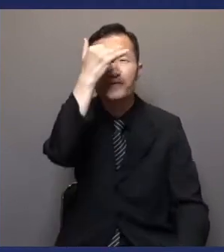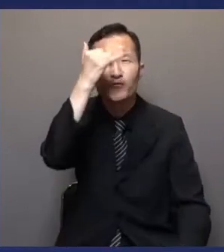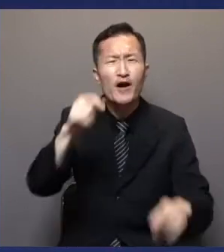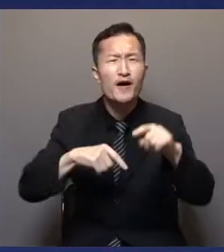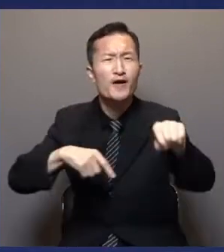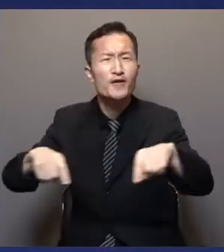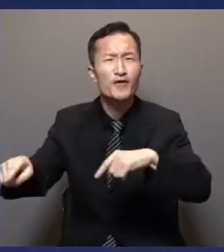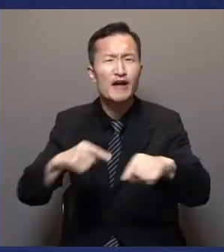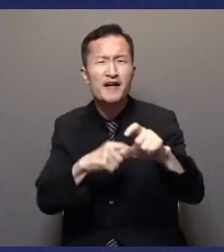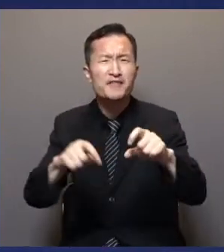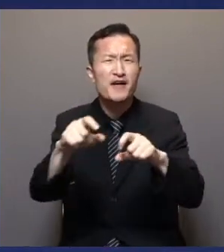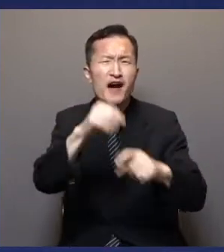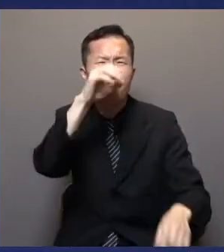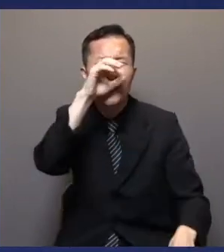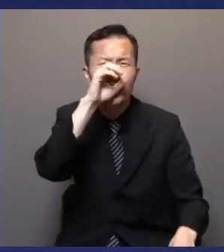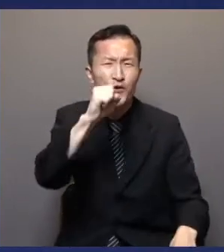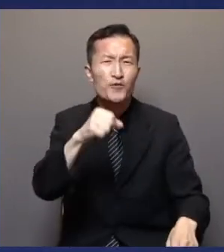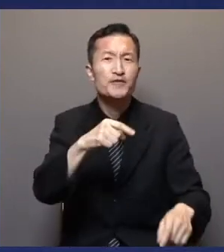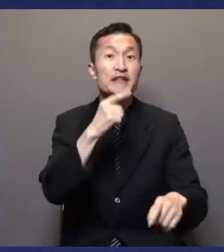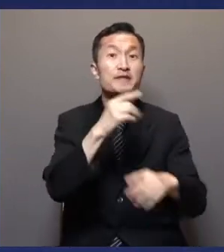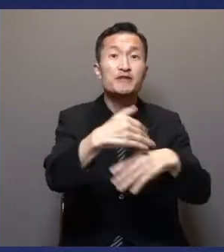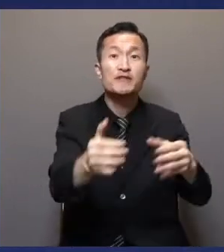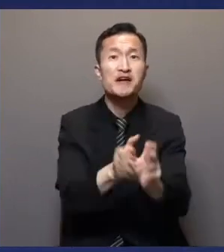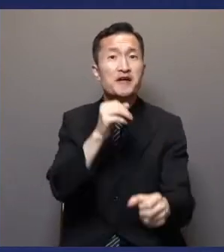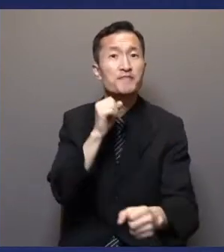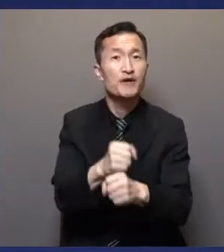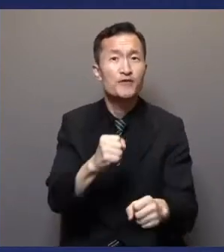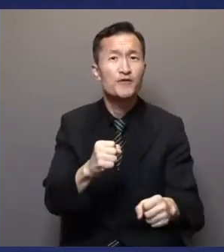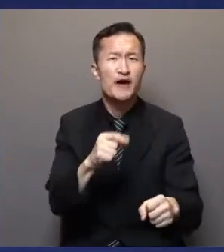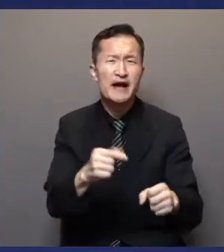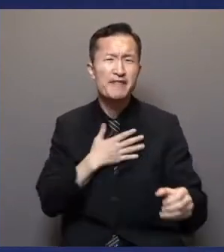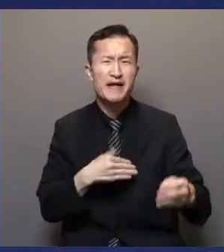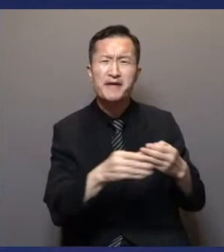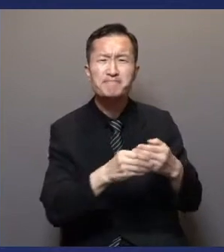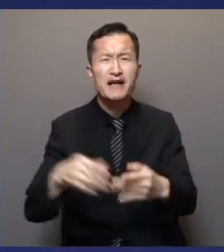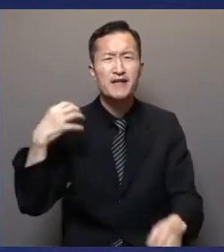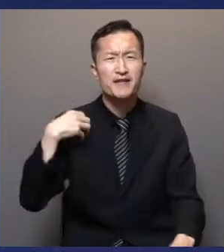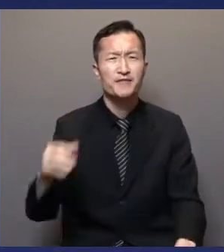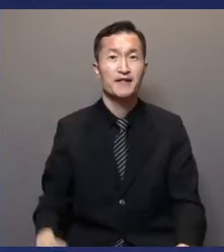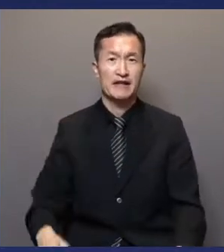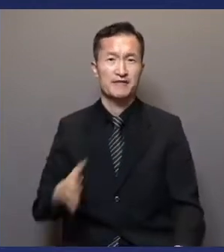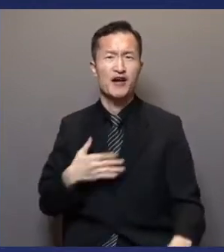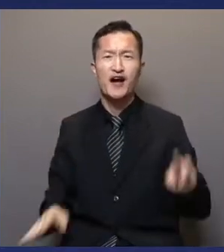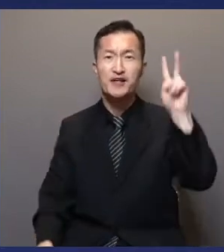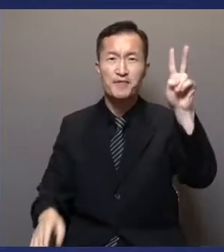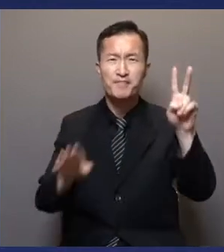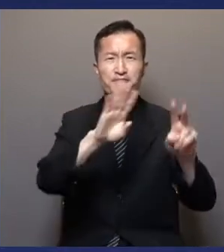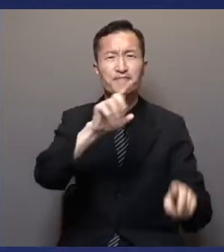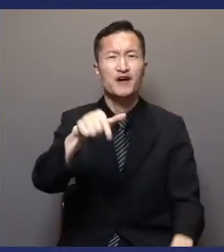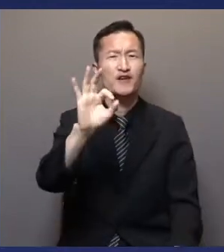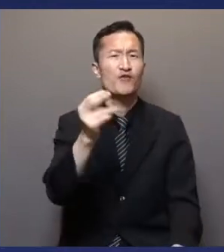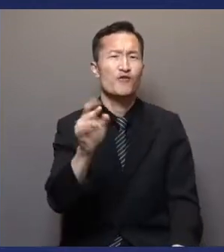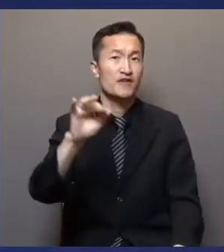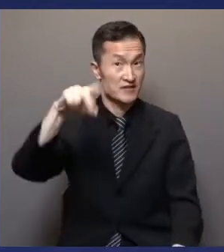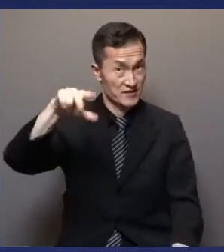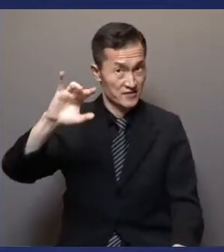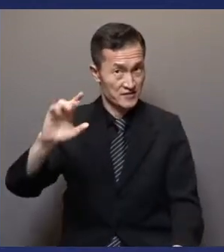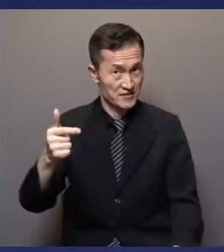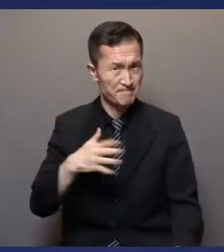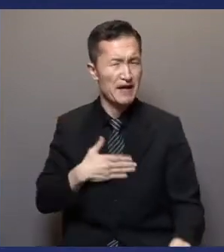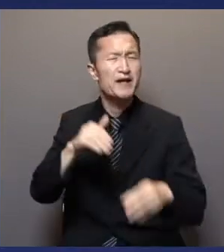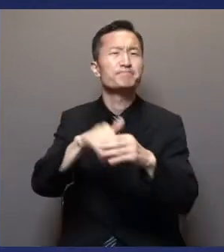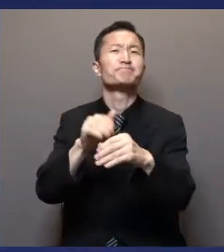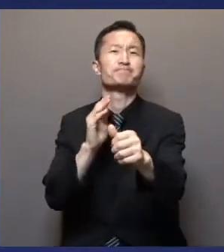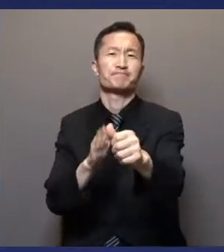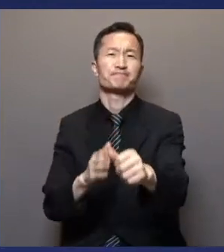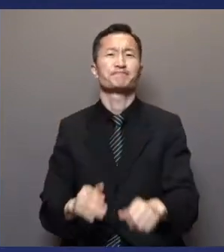정치적으로 더 뛰어난 민주당을 만들고 이끌어가겠습니다. 기호 2번 박용진을 지지해 주십시오.